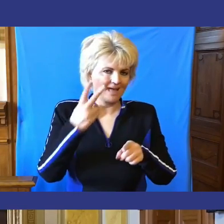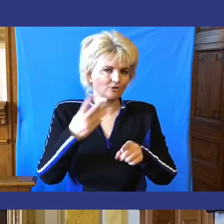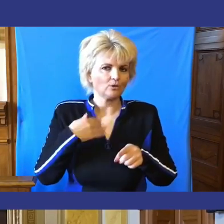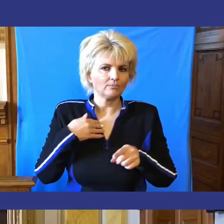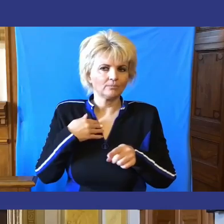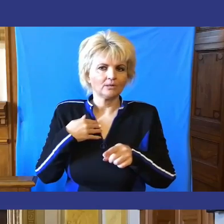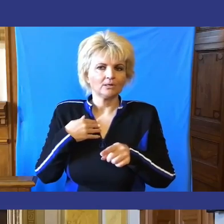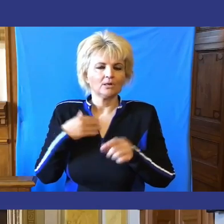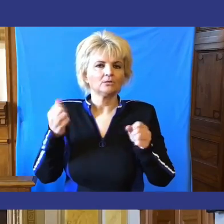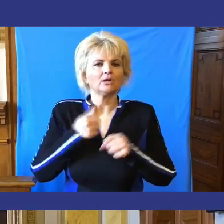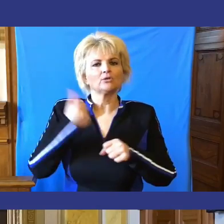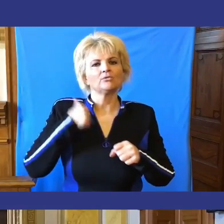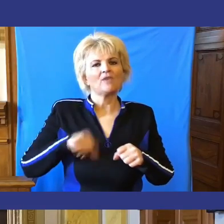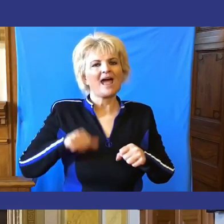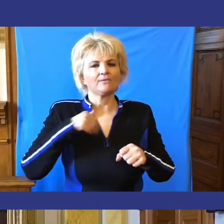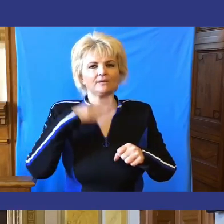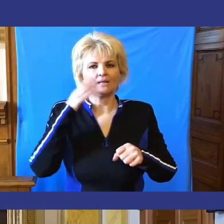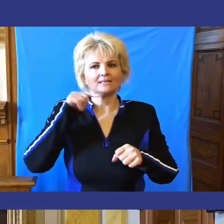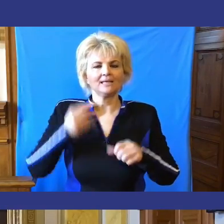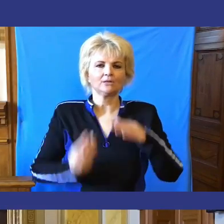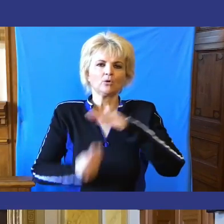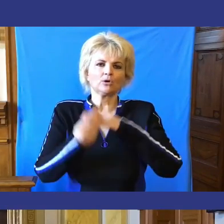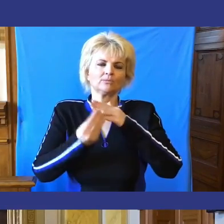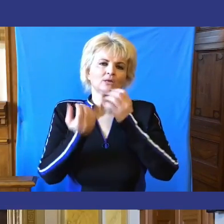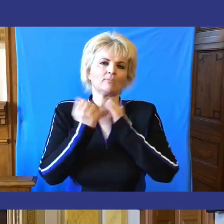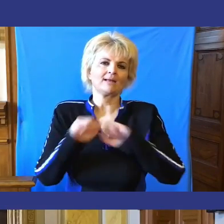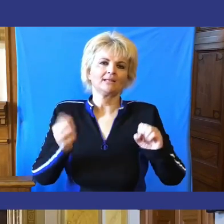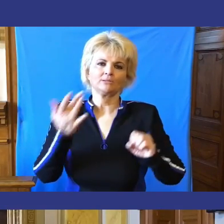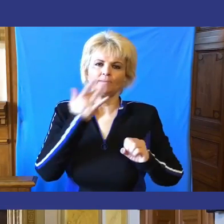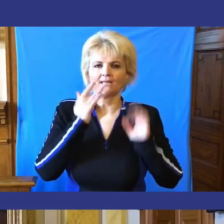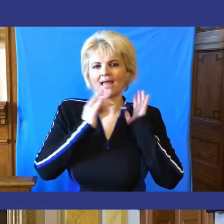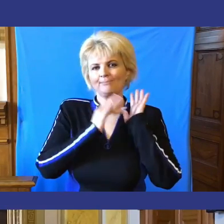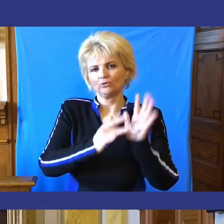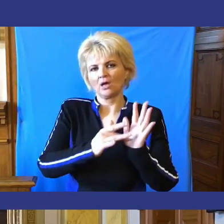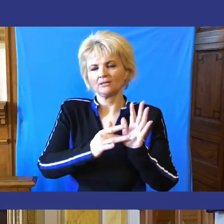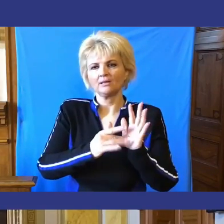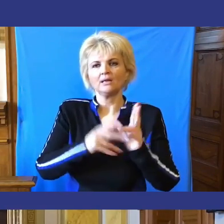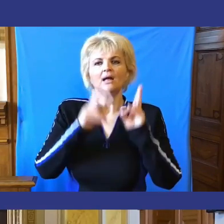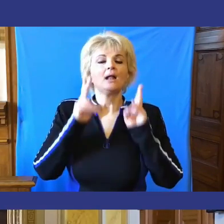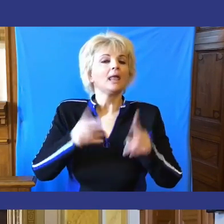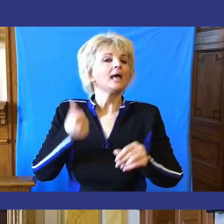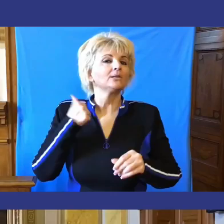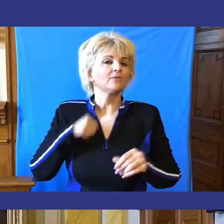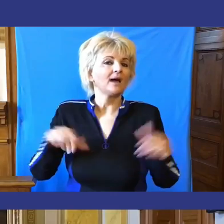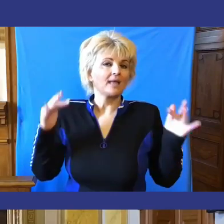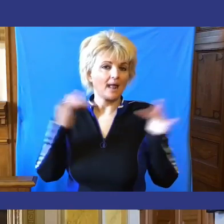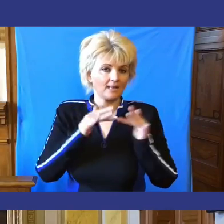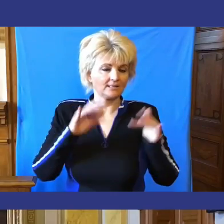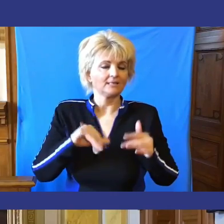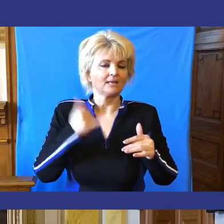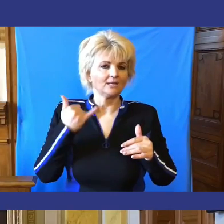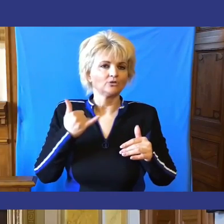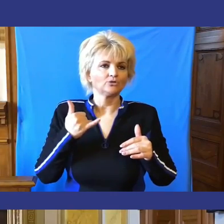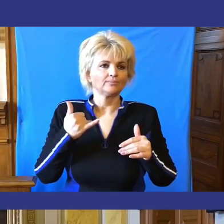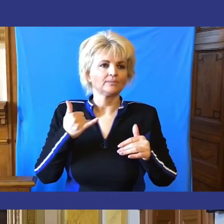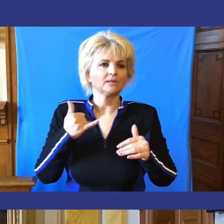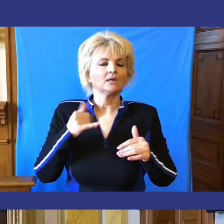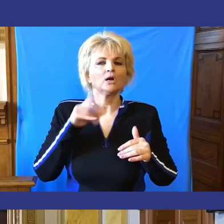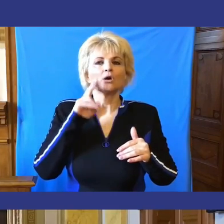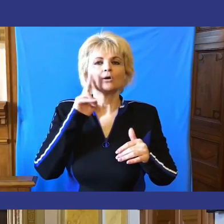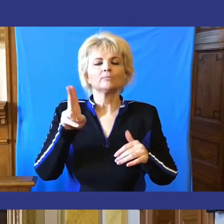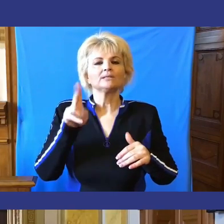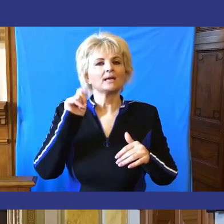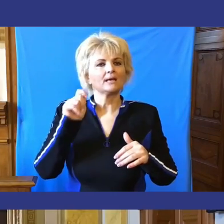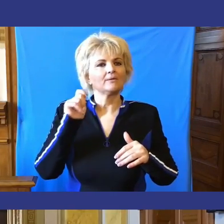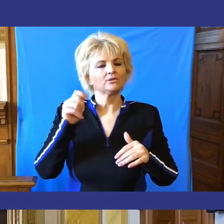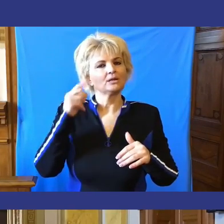valamiért iszonyatosan fáj a Fidesznek az, hogy itt korrupciómentes példát tudunk mutatni. Lehet, hogy fáj az ellenzéknek is. Ezt el tudom képzelni. Krupizer képviselő úr sem